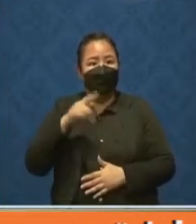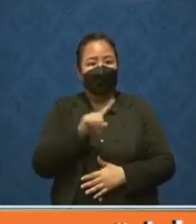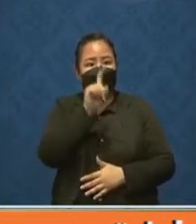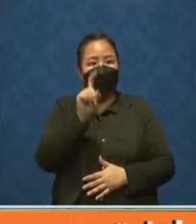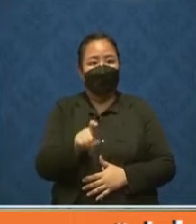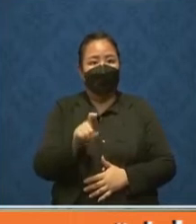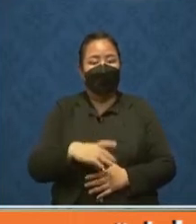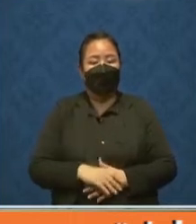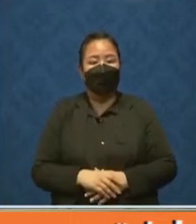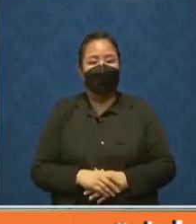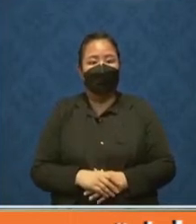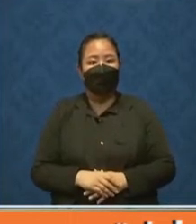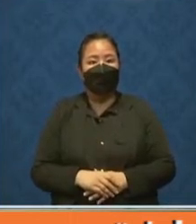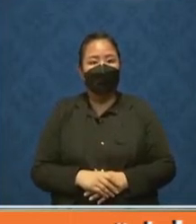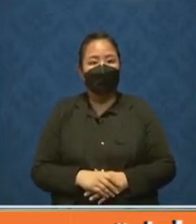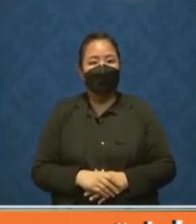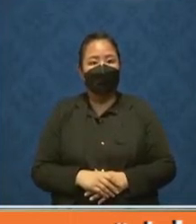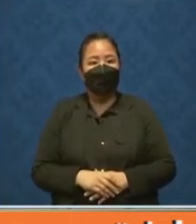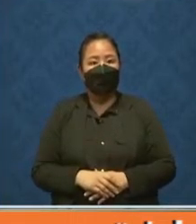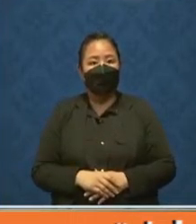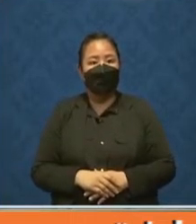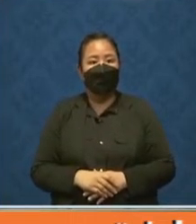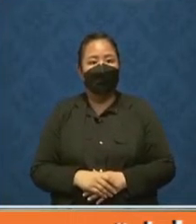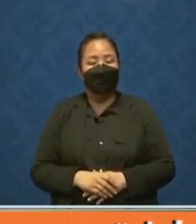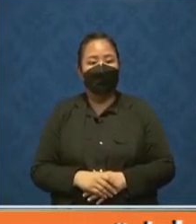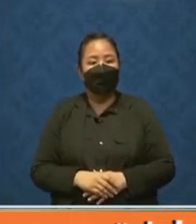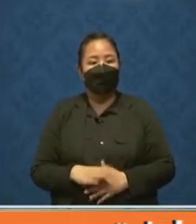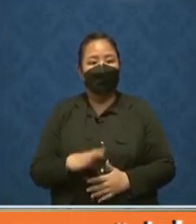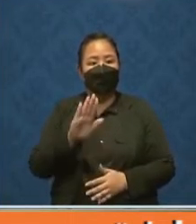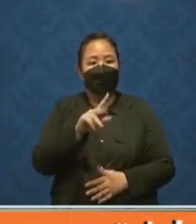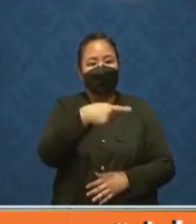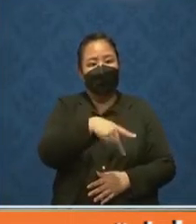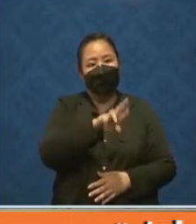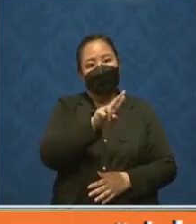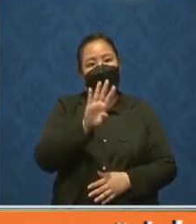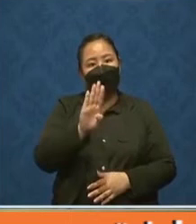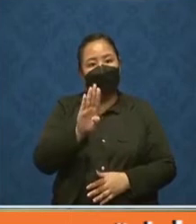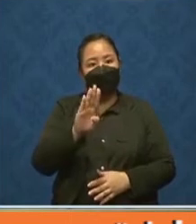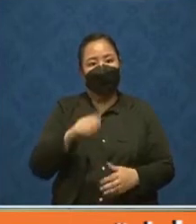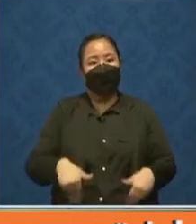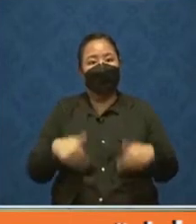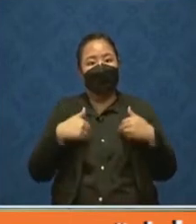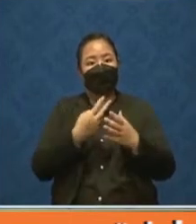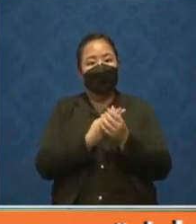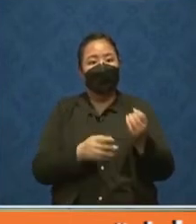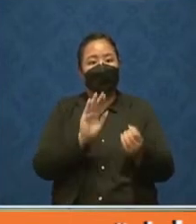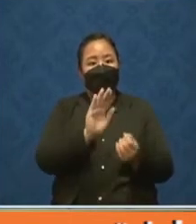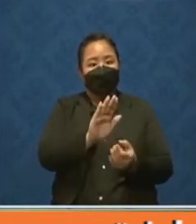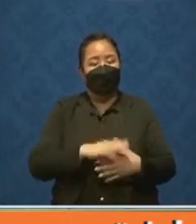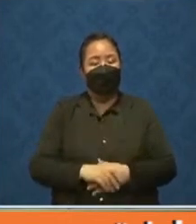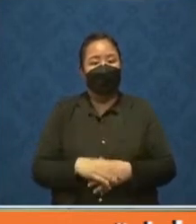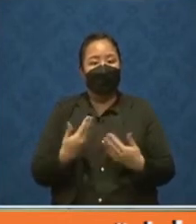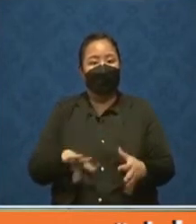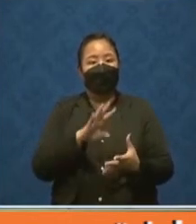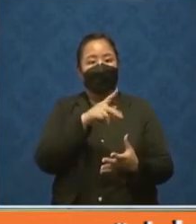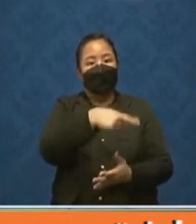ผมได้ตั้งคําถามว่าข้อชี้แจงของกฤษฎีกานะครับในพรบคู่ชีวิตของท่านและก็อาจ